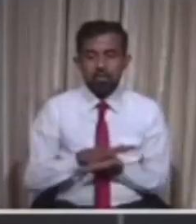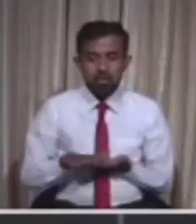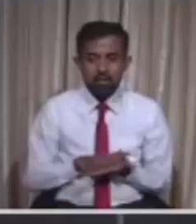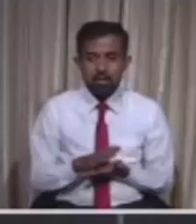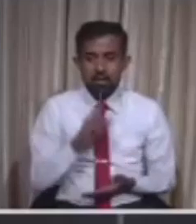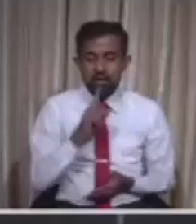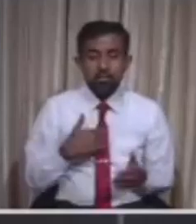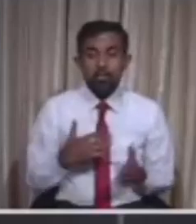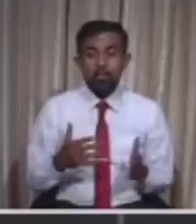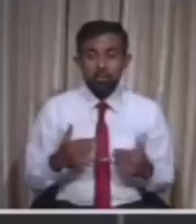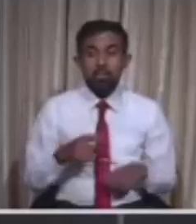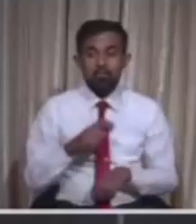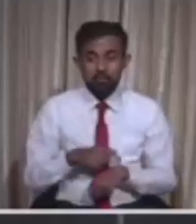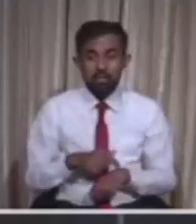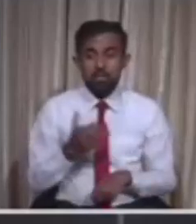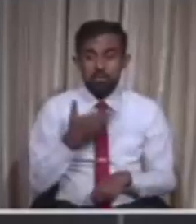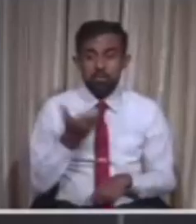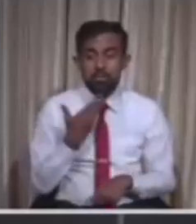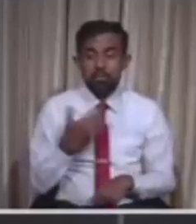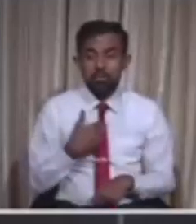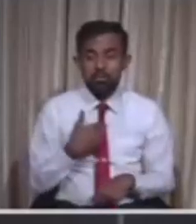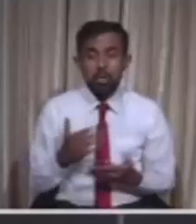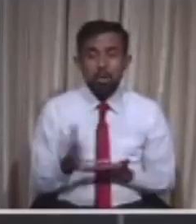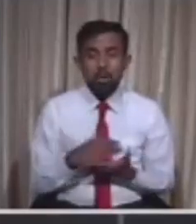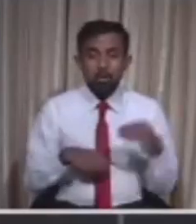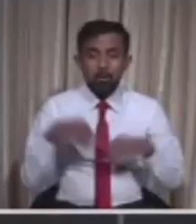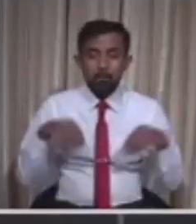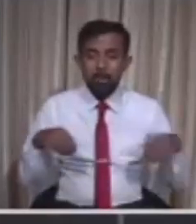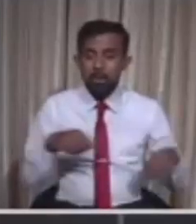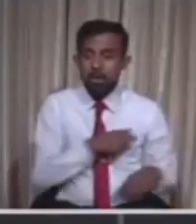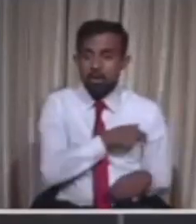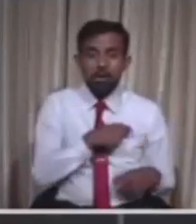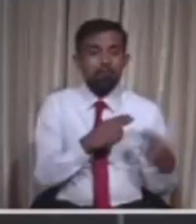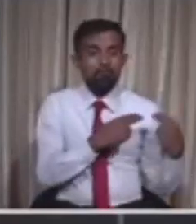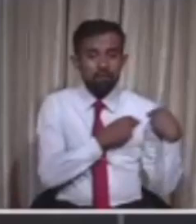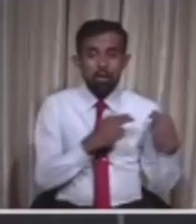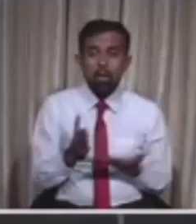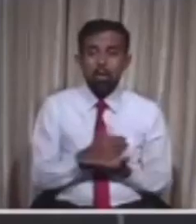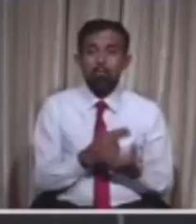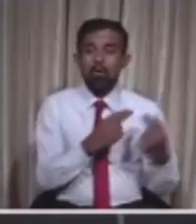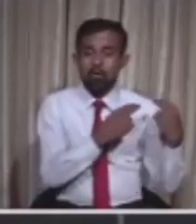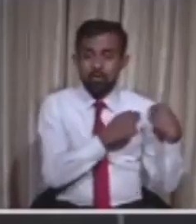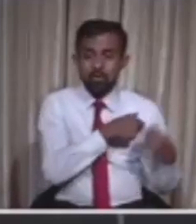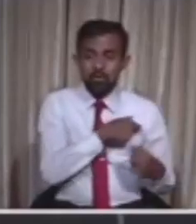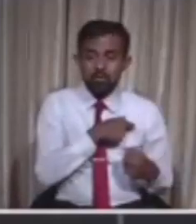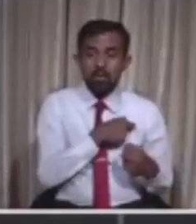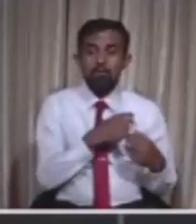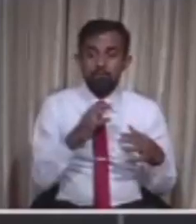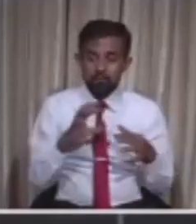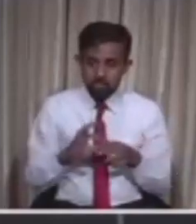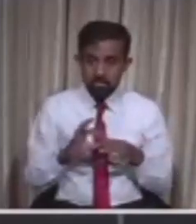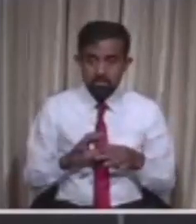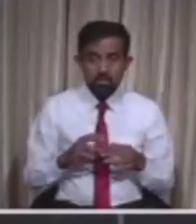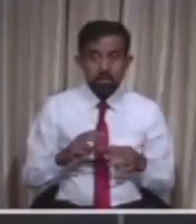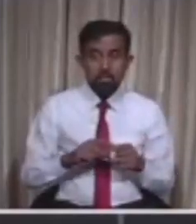the responsibility of all political leaders to find a way out and we are being honest we are speaking from